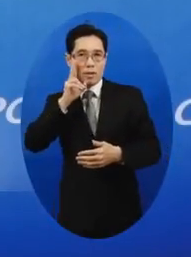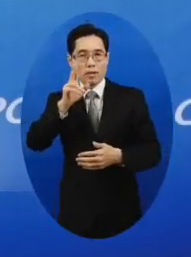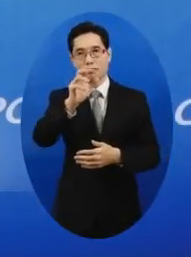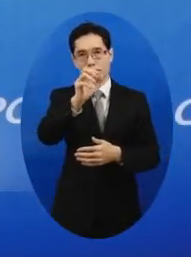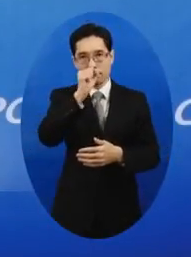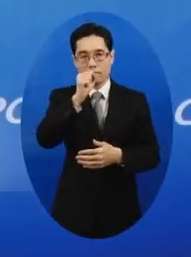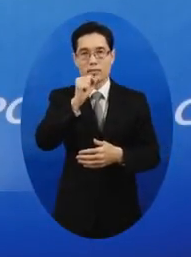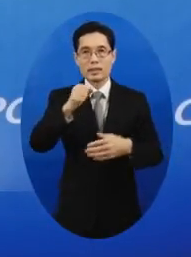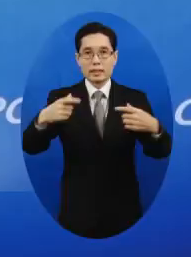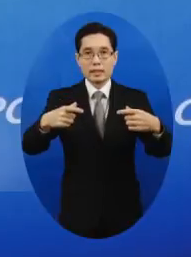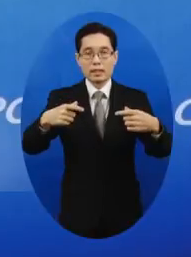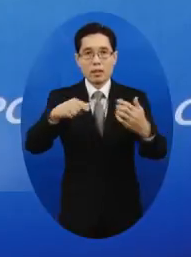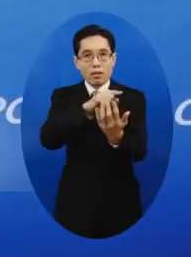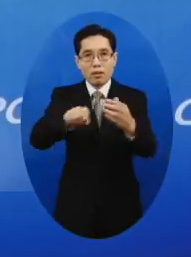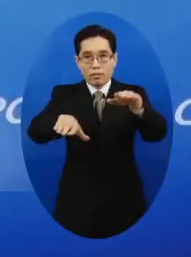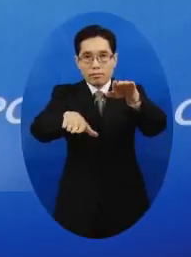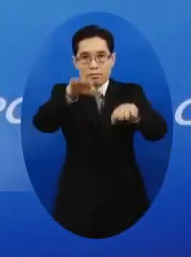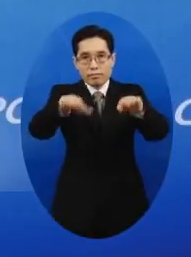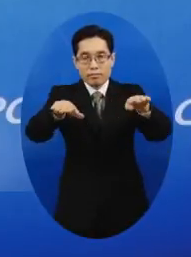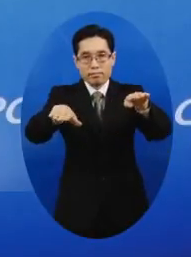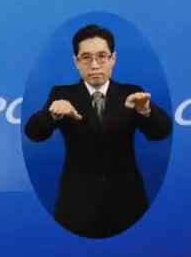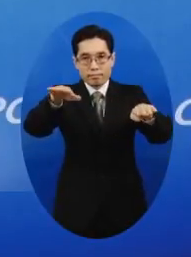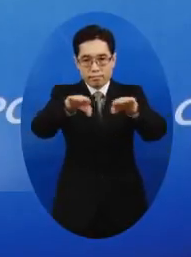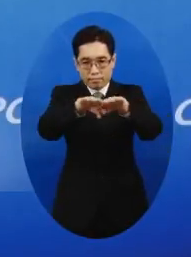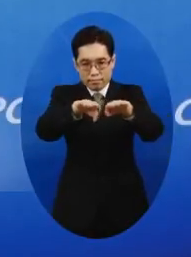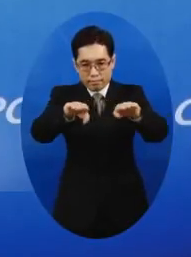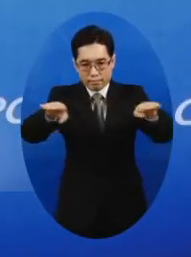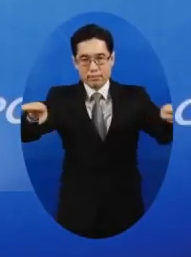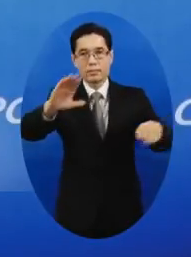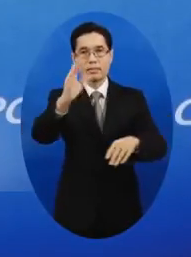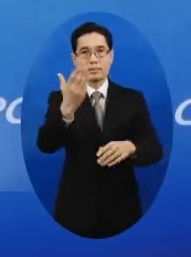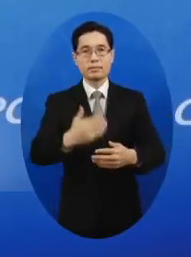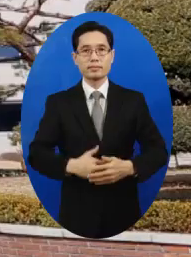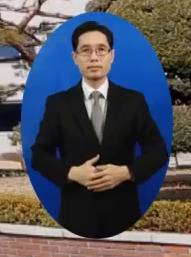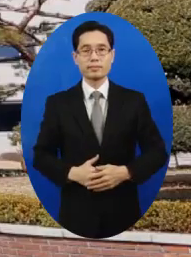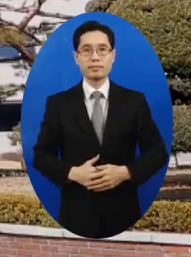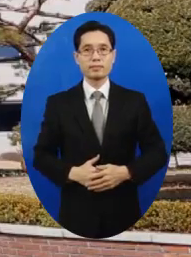지역간 교육격차 해소에 기여한 바가 컸다는 이유입니다